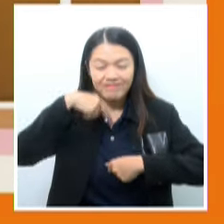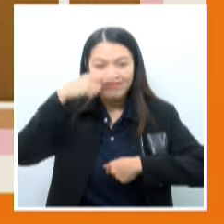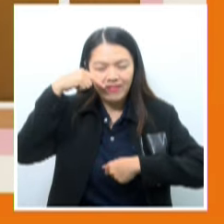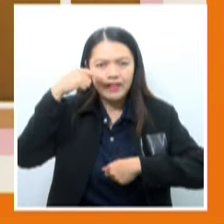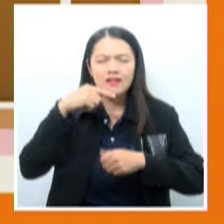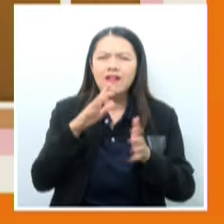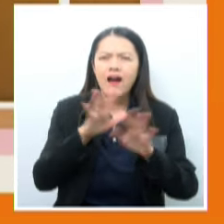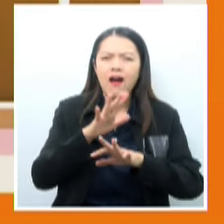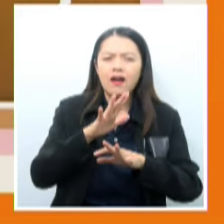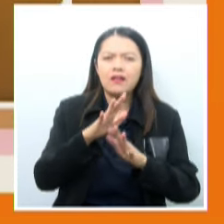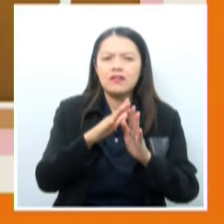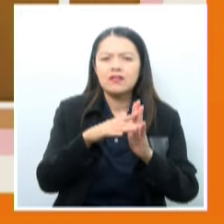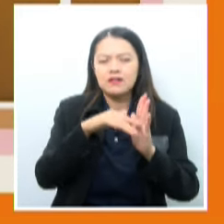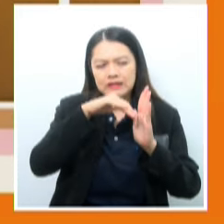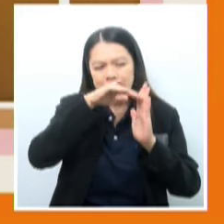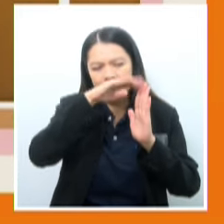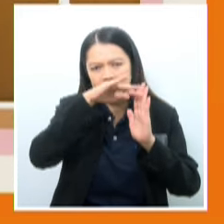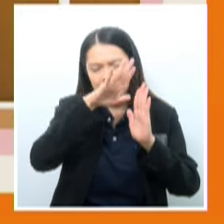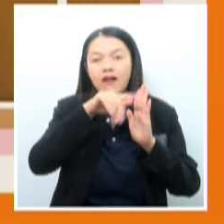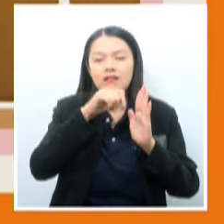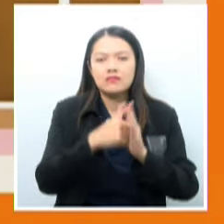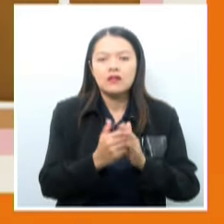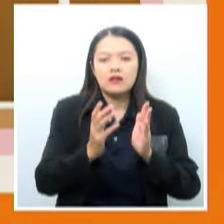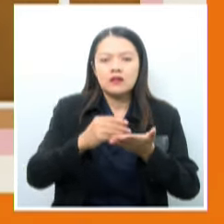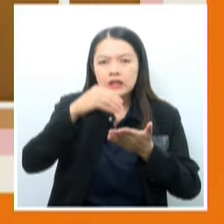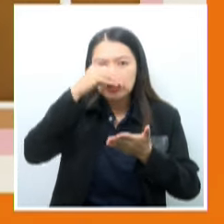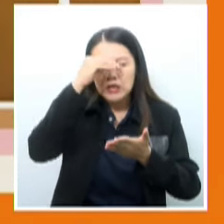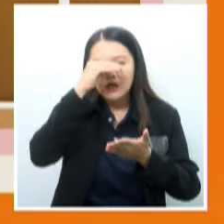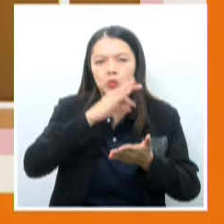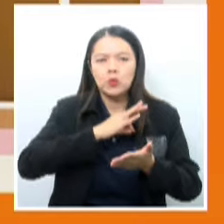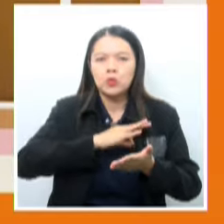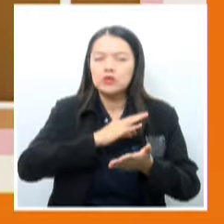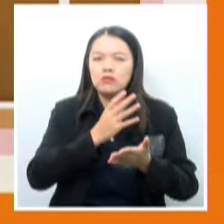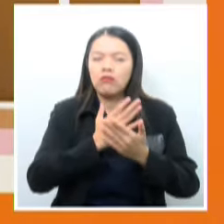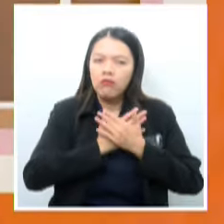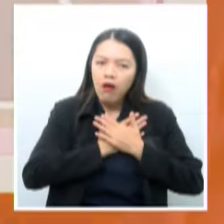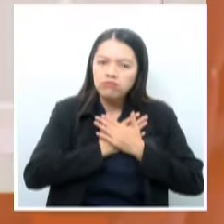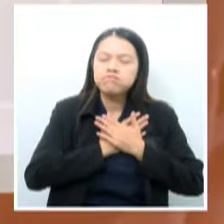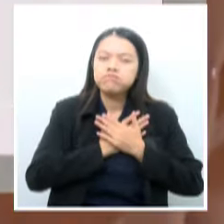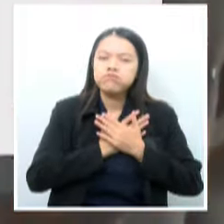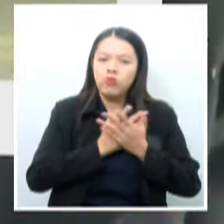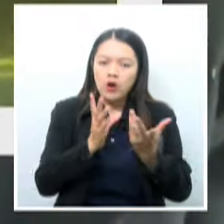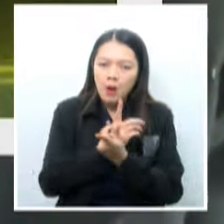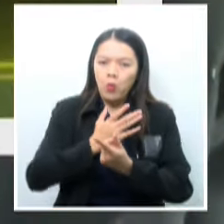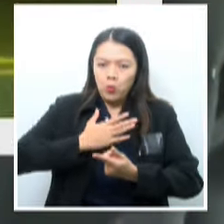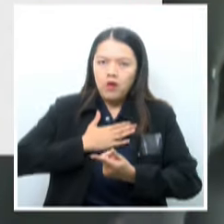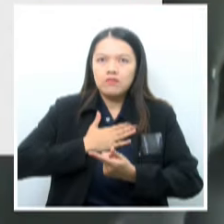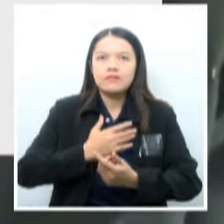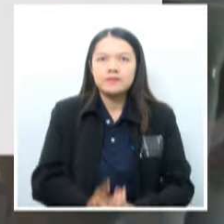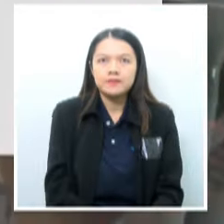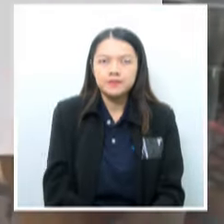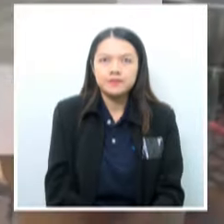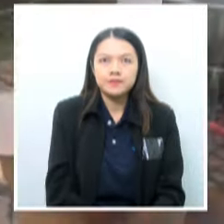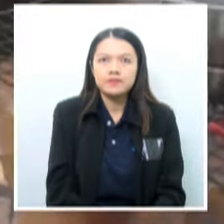ติพันธุ์นะครับของชาวประชาสันเพื่อให้นักเรียนนะครับเกิดความรักแล้วก็ความหวงแหนในอัตลักษณ์ของตนเองครับ